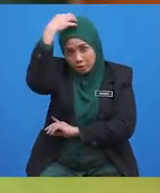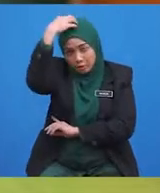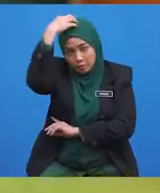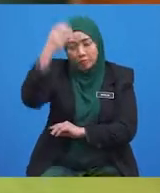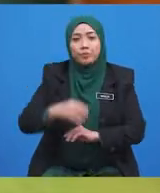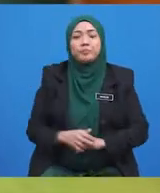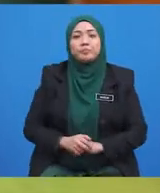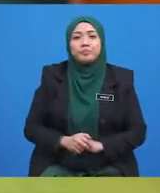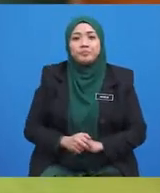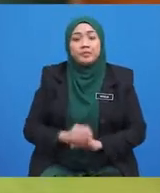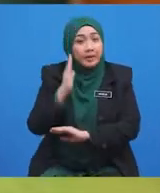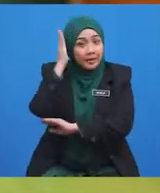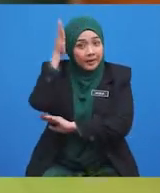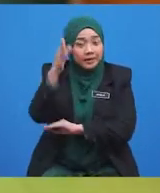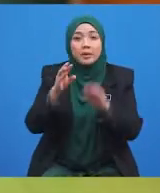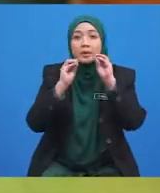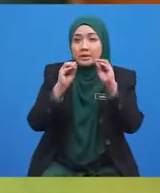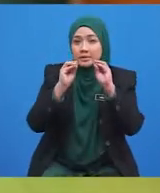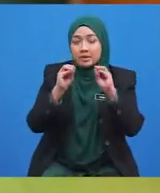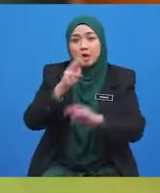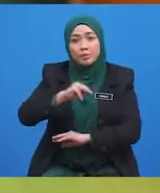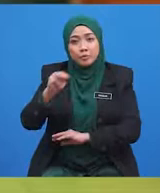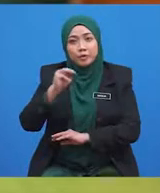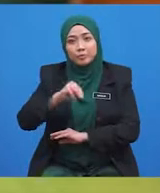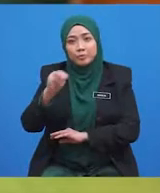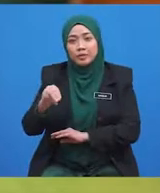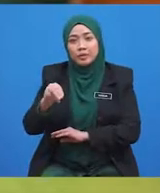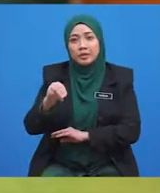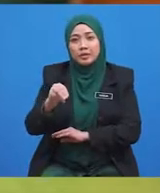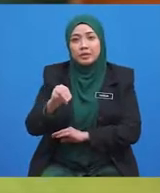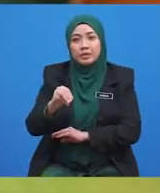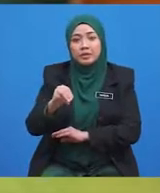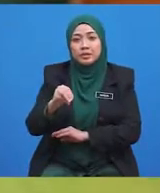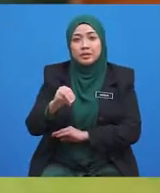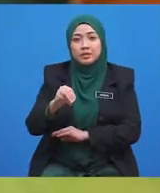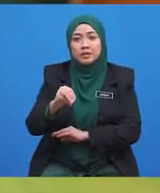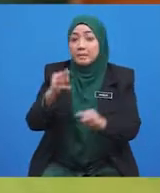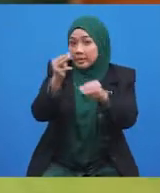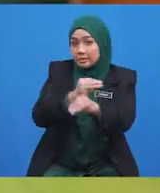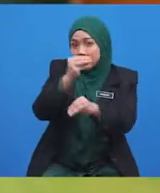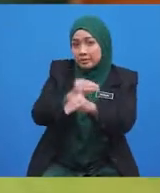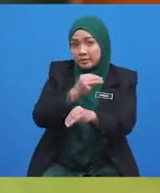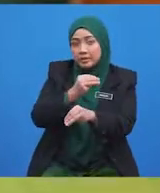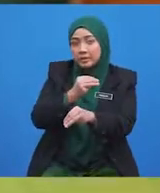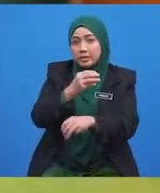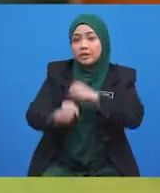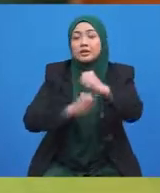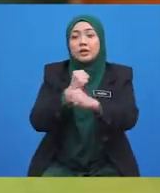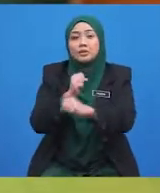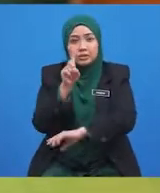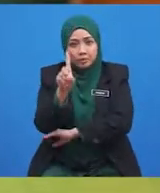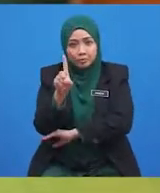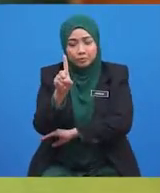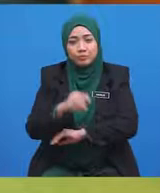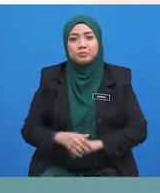Selangor, akan mengajar murid-murid mata pelajaran matematik untuk tahun